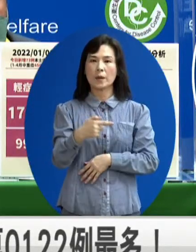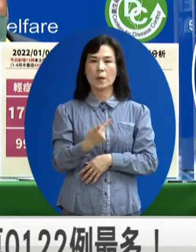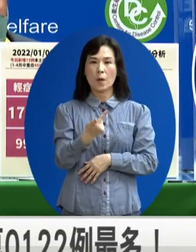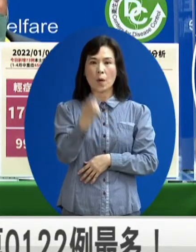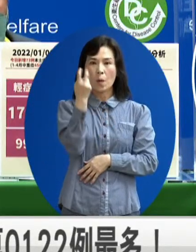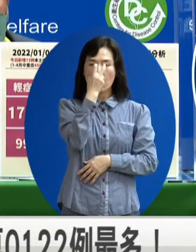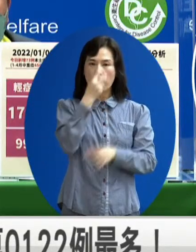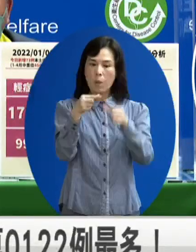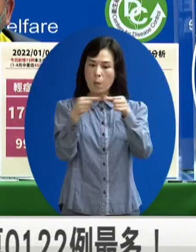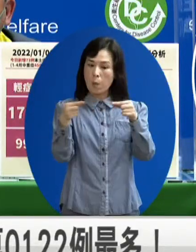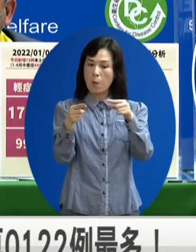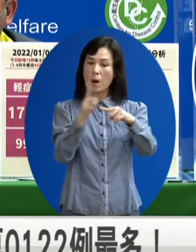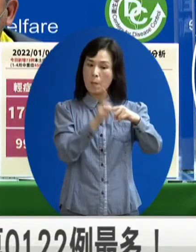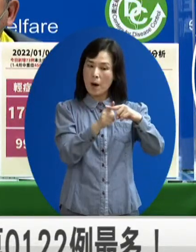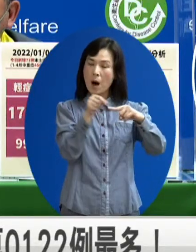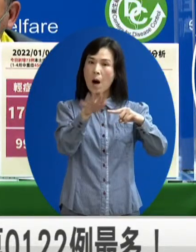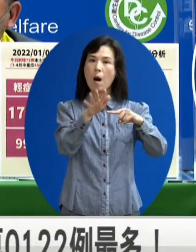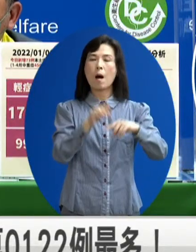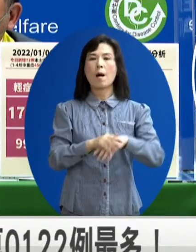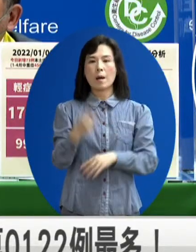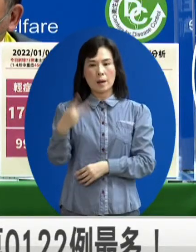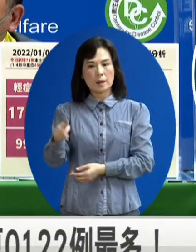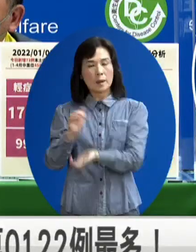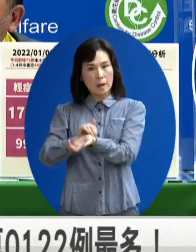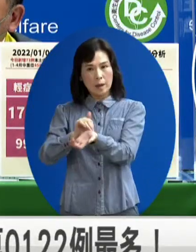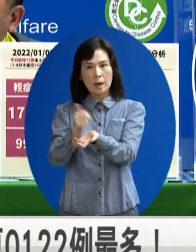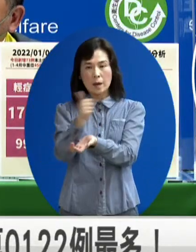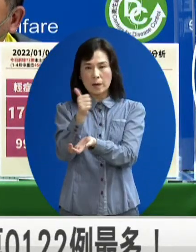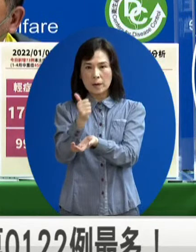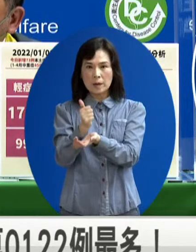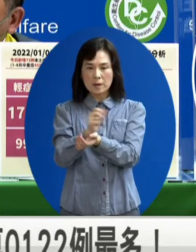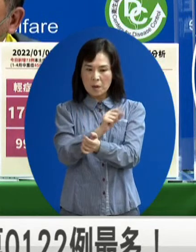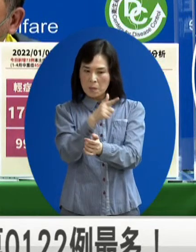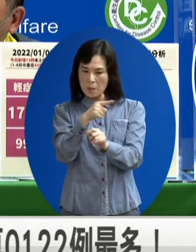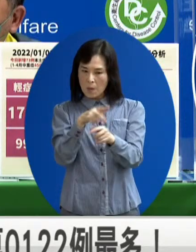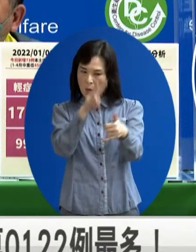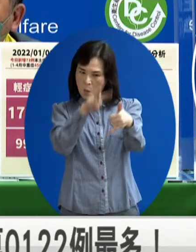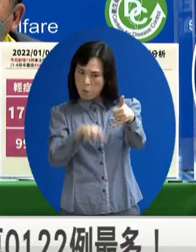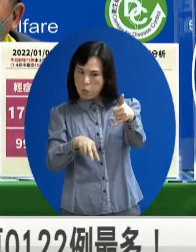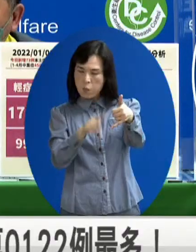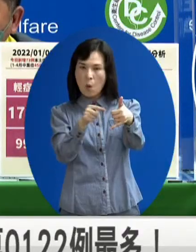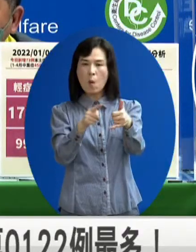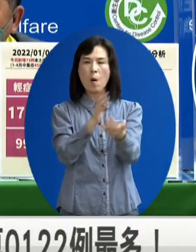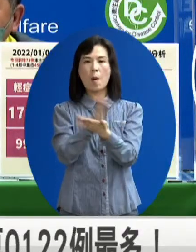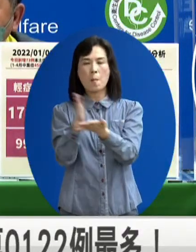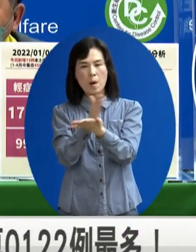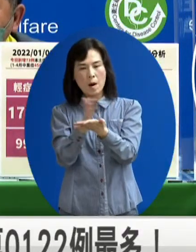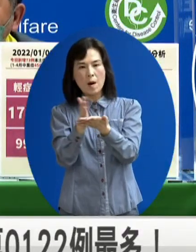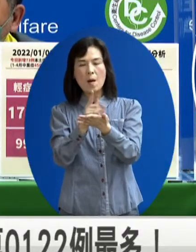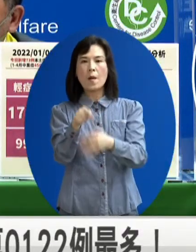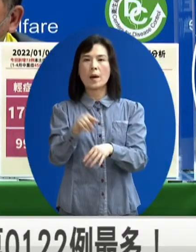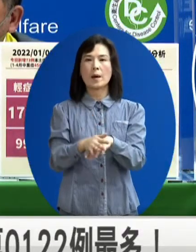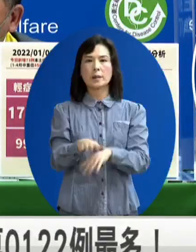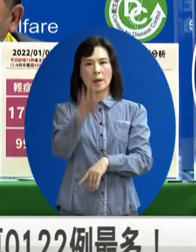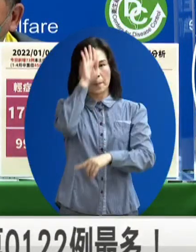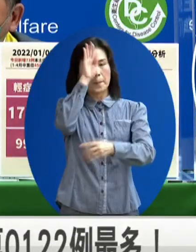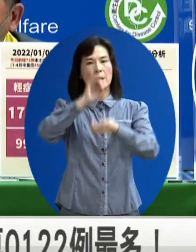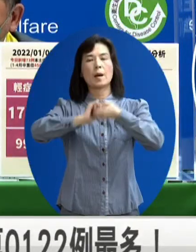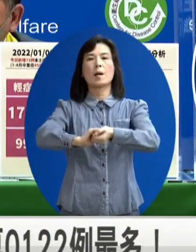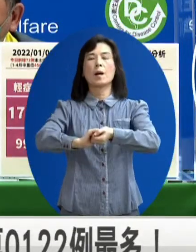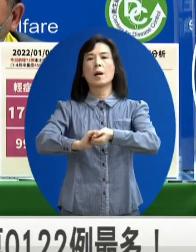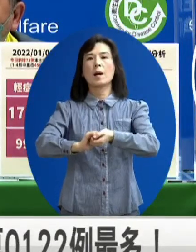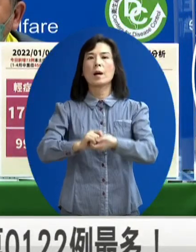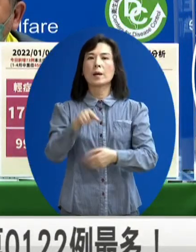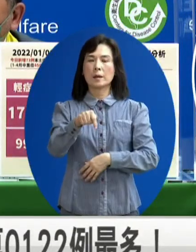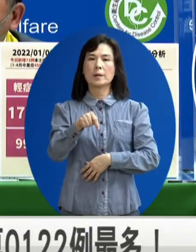快筛检验是阳性，好，那医生再从各类的症状情况再去判断，那应该在确诊上面应该